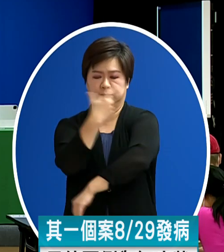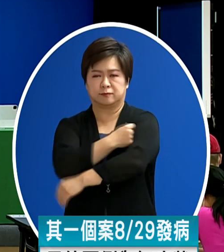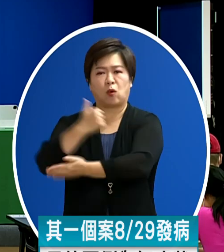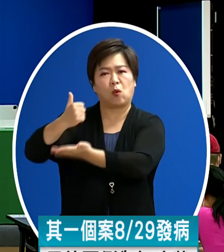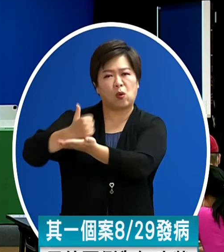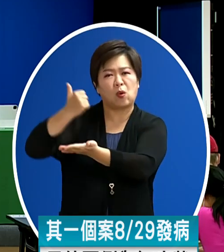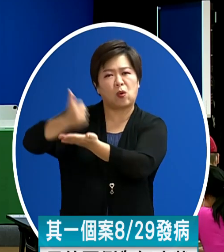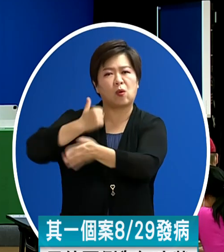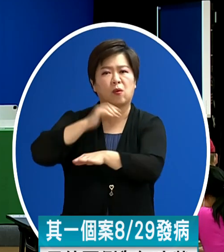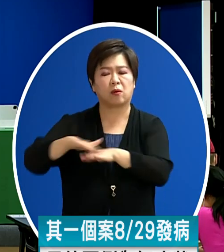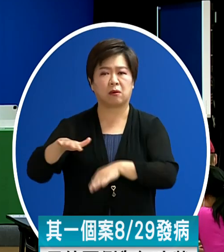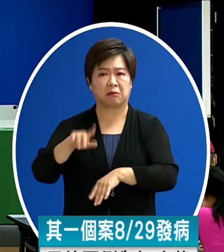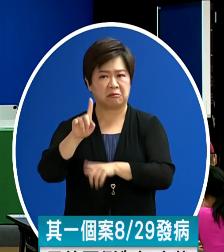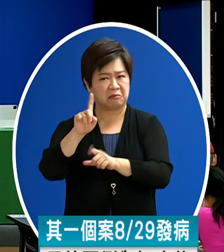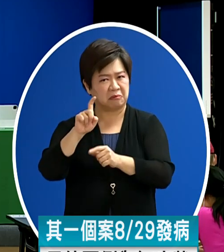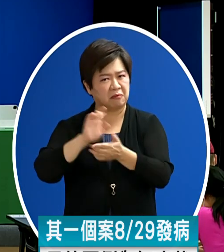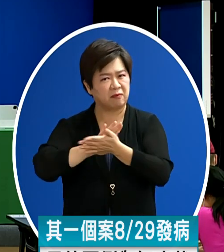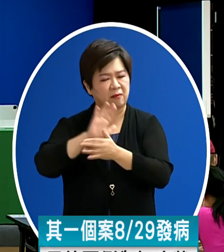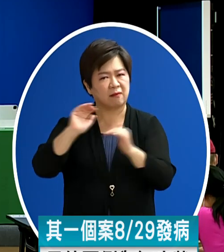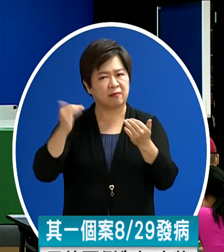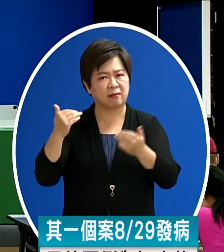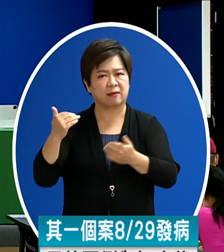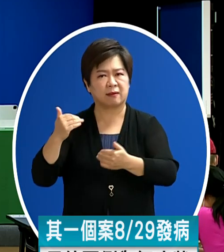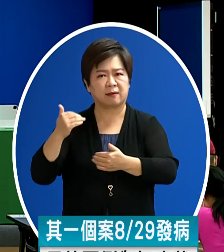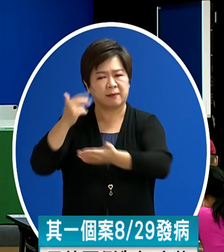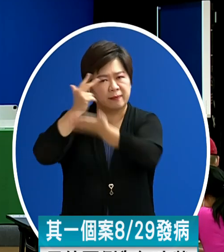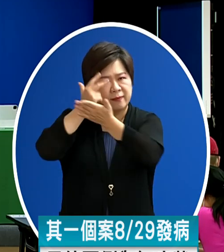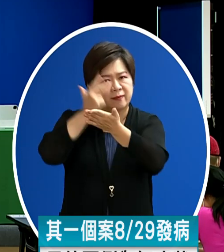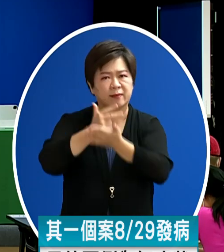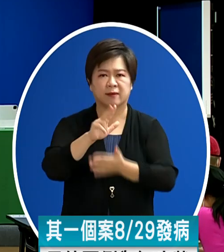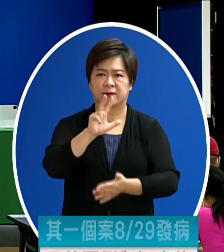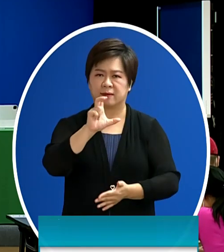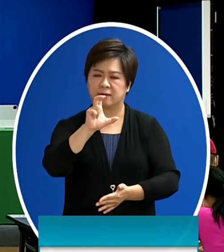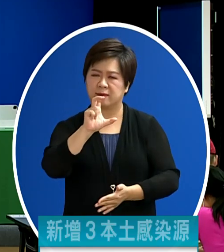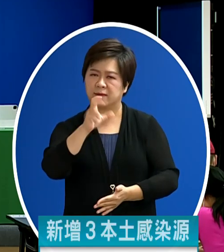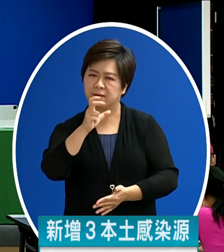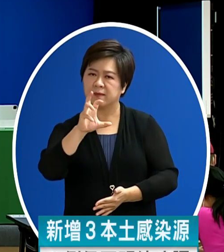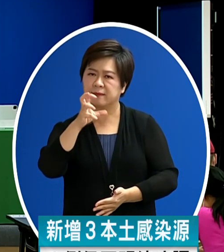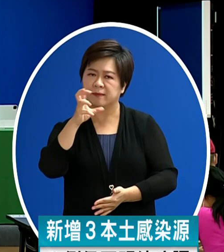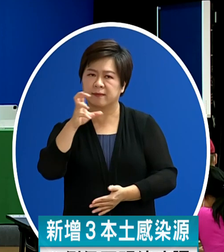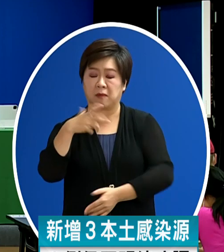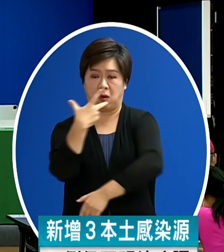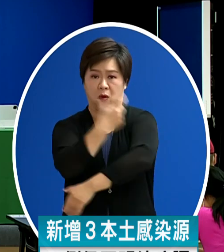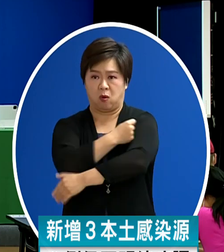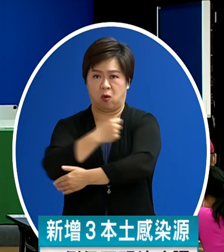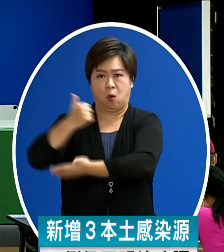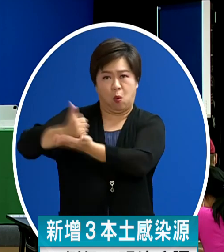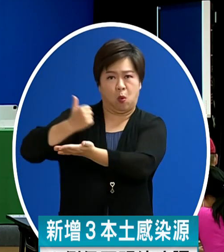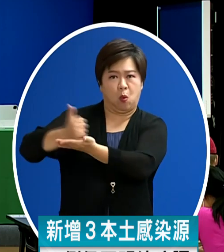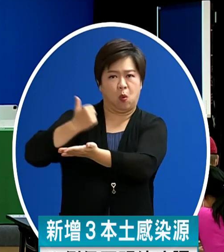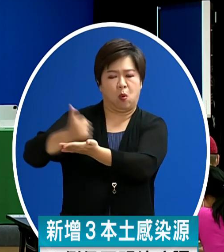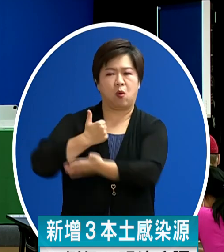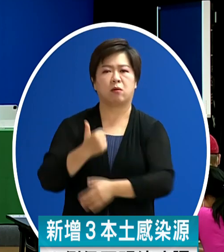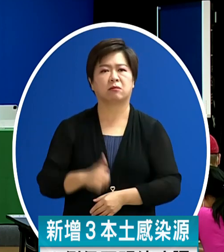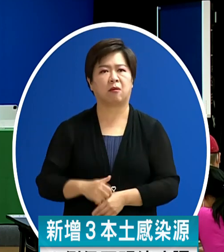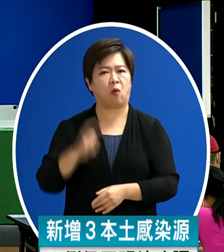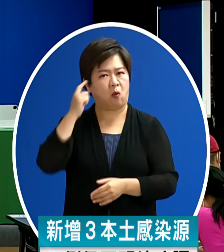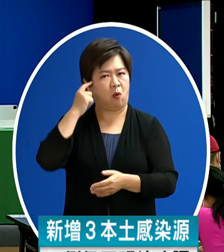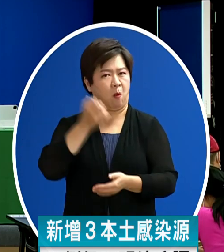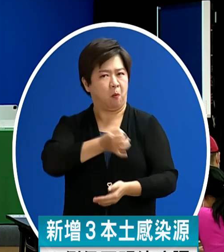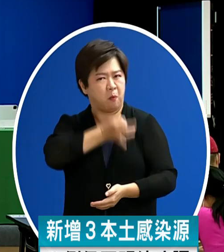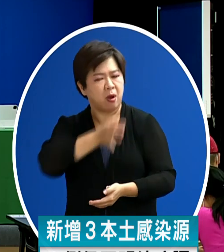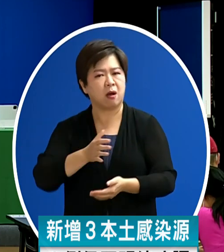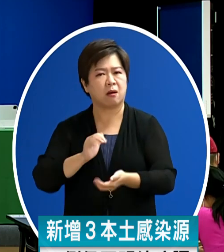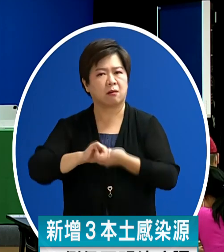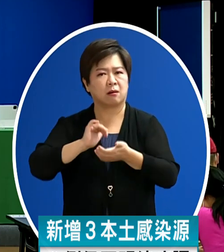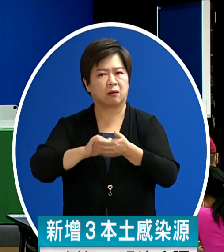到说11月的时候每周大概会有70-80万剂的疫苗会抵台，那疫苗剂量这么多，到时候有没有考虑说不一定会